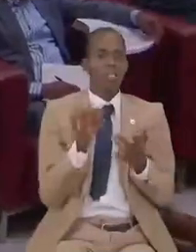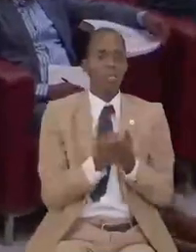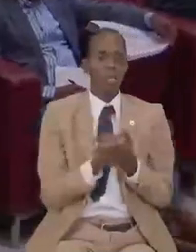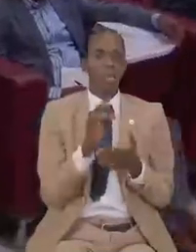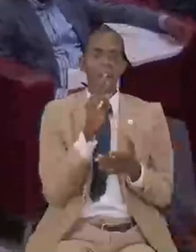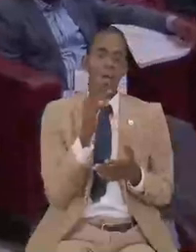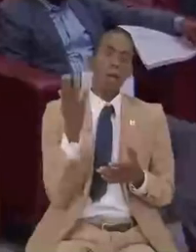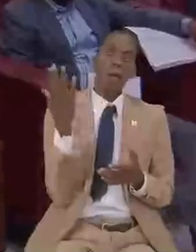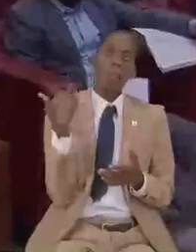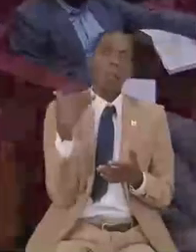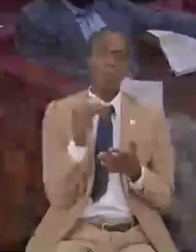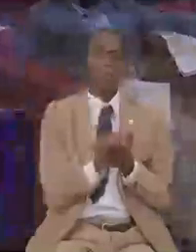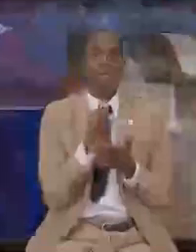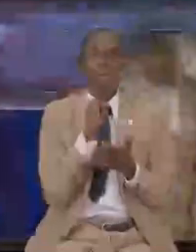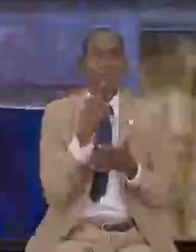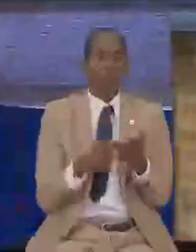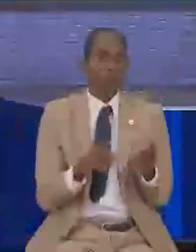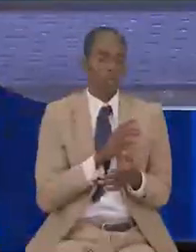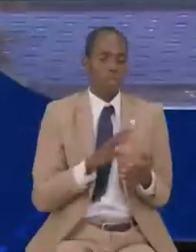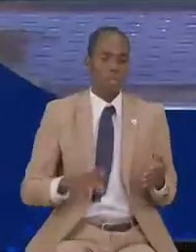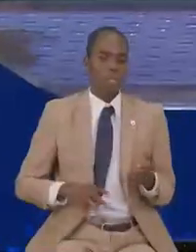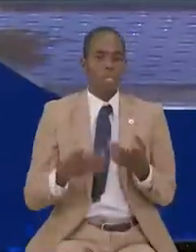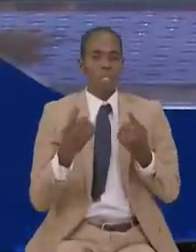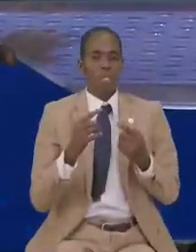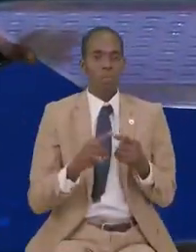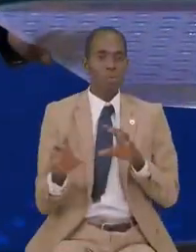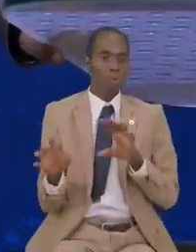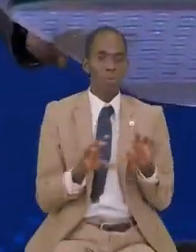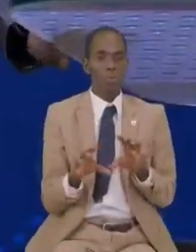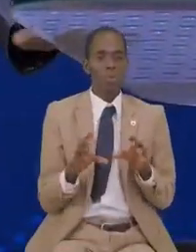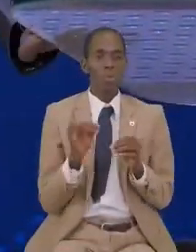commis auparavant. C'est ce que Christ est venu faire afin